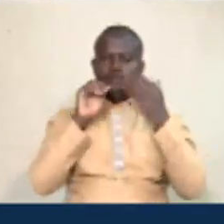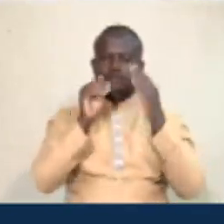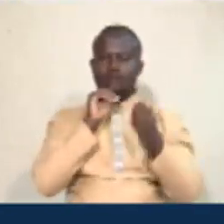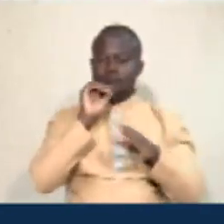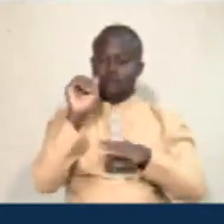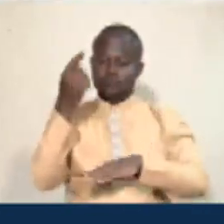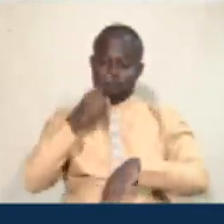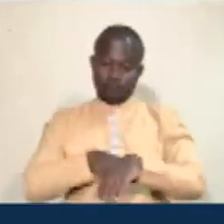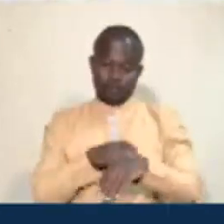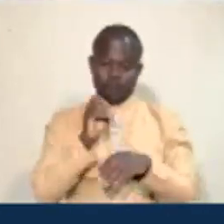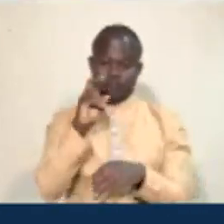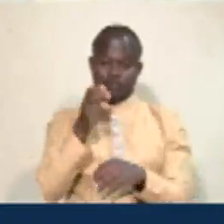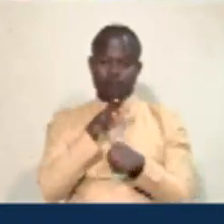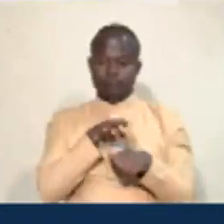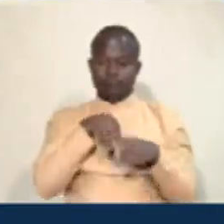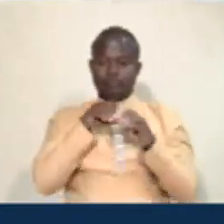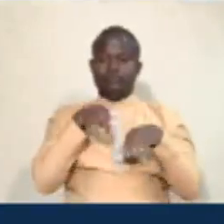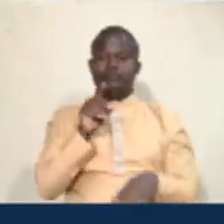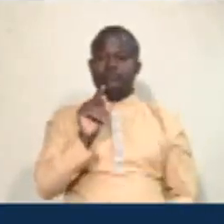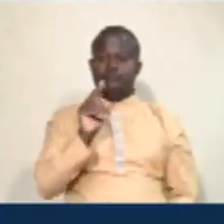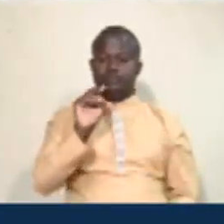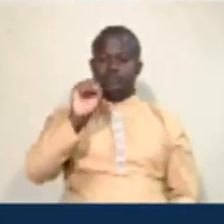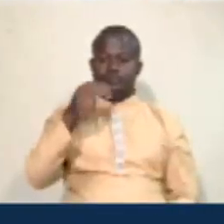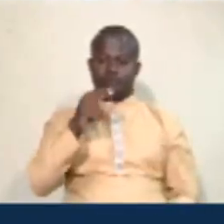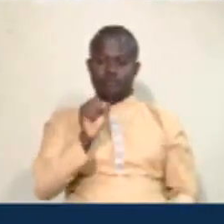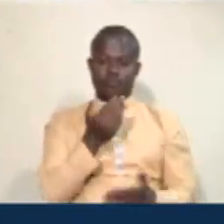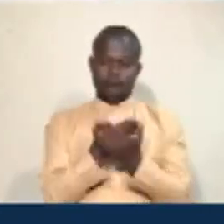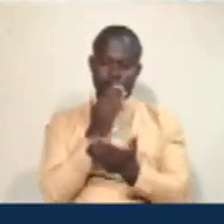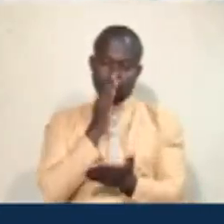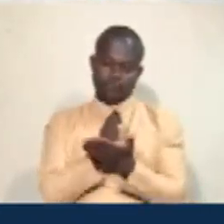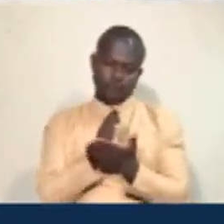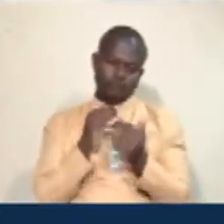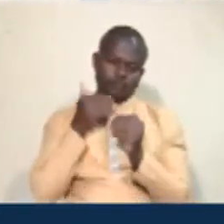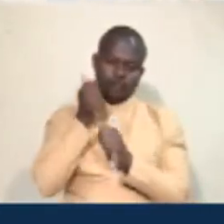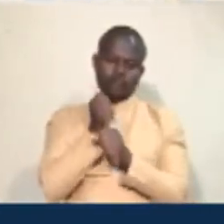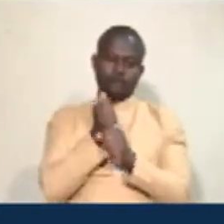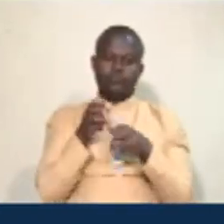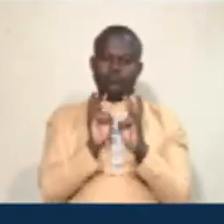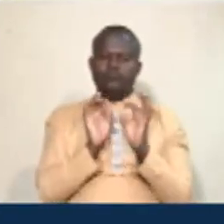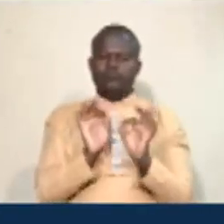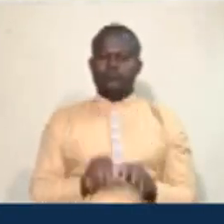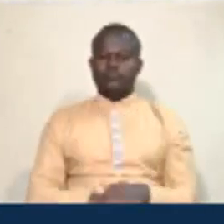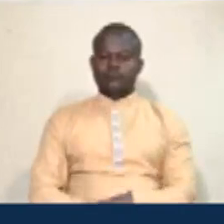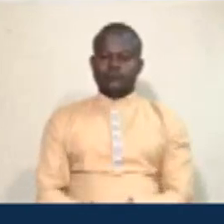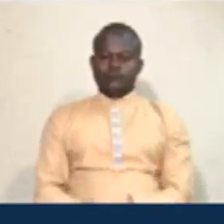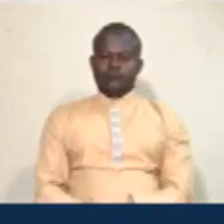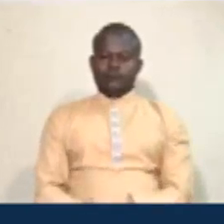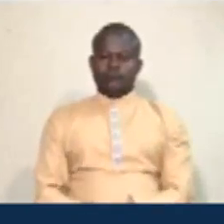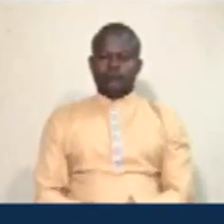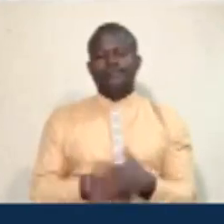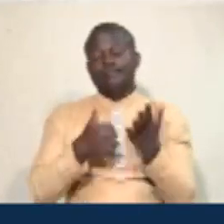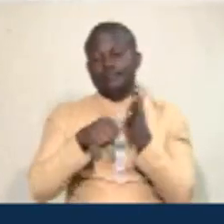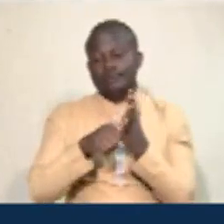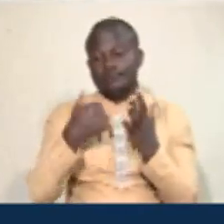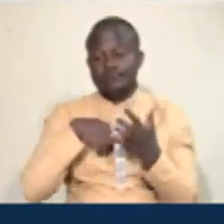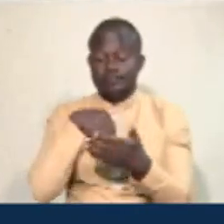rimwe cyangwa kabiri bahohotewe muri Kongo Kinshasa, basaba ko ibi byahagarara bakabasha gukora mu buryo bunoze. Hari ikibazo turi guhura